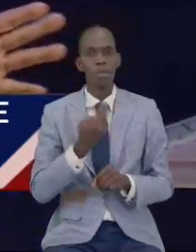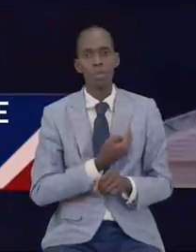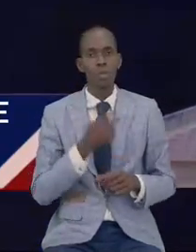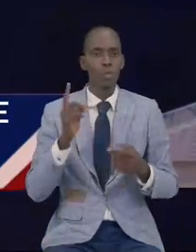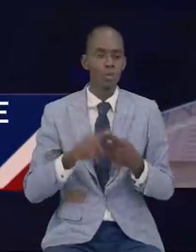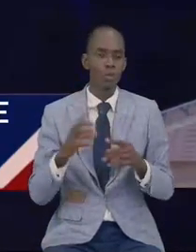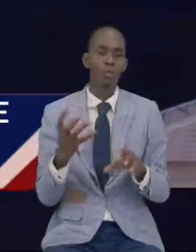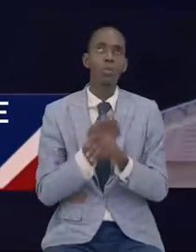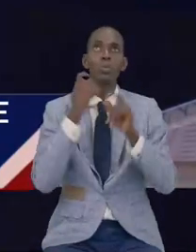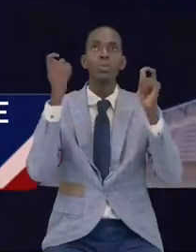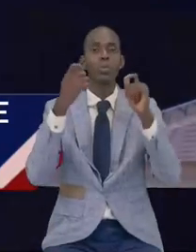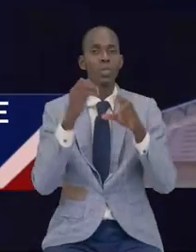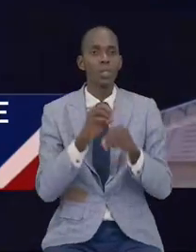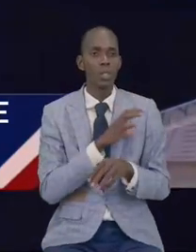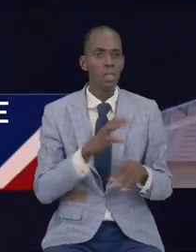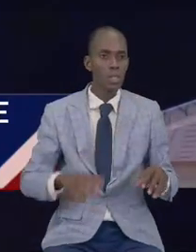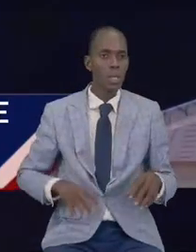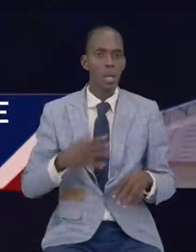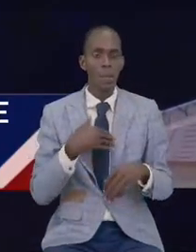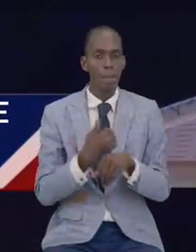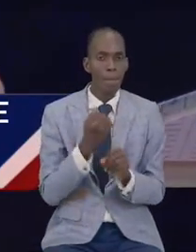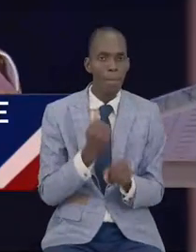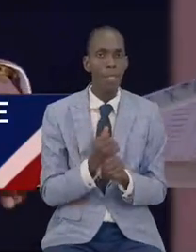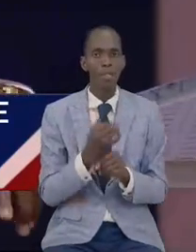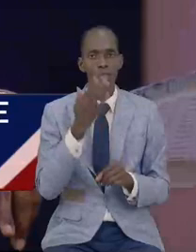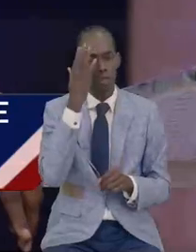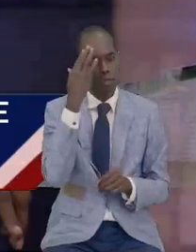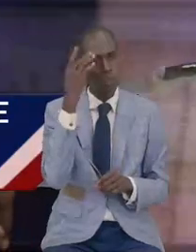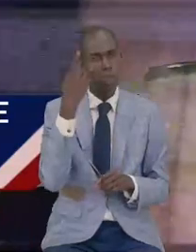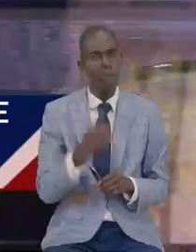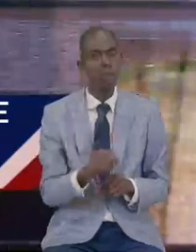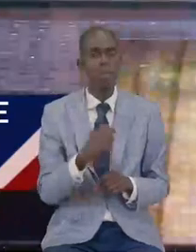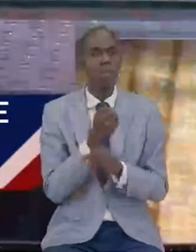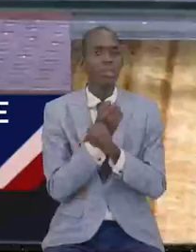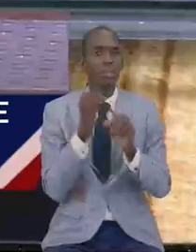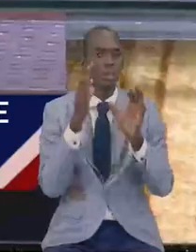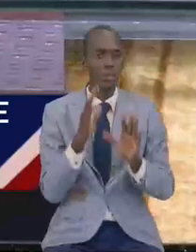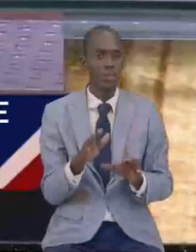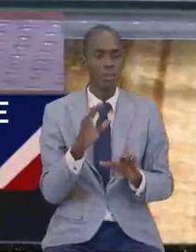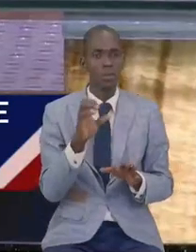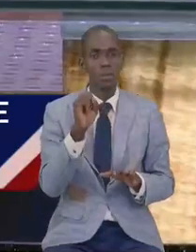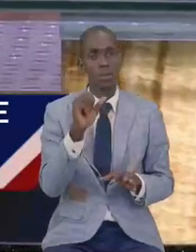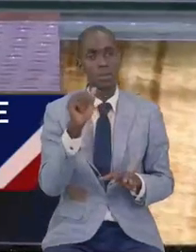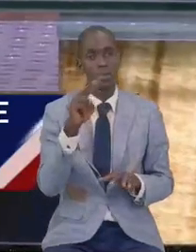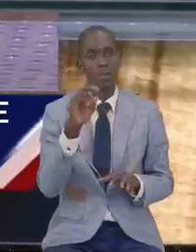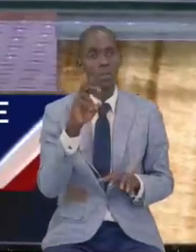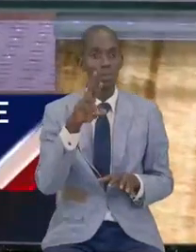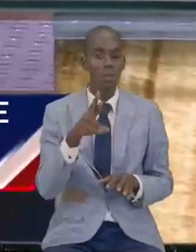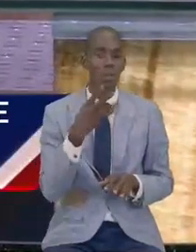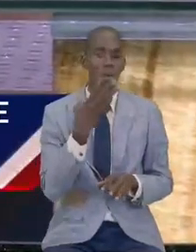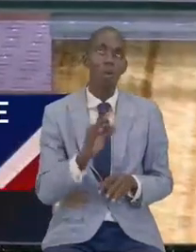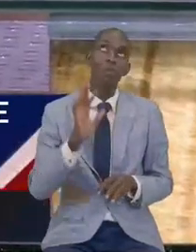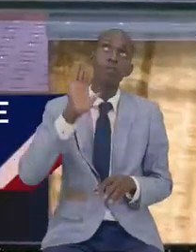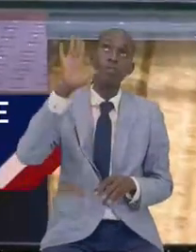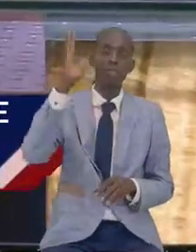en Christ et qui répand par nous en tout lieu l'odeur de sa connaissance.